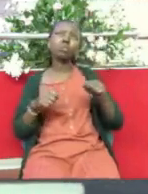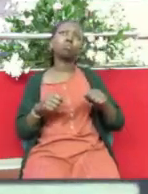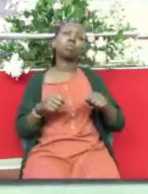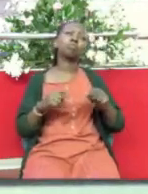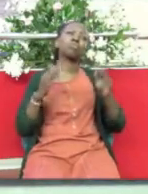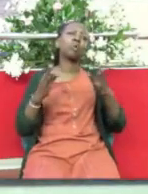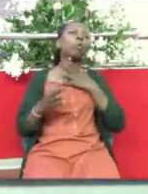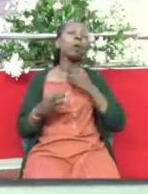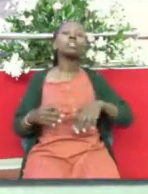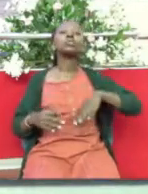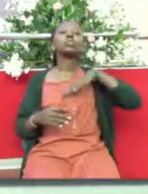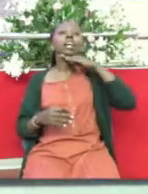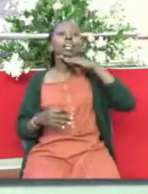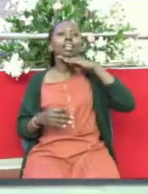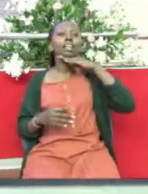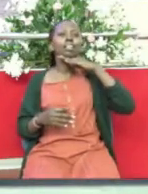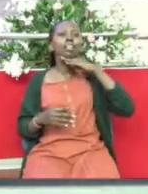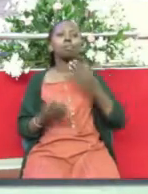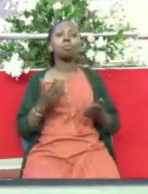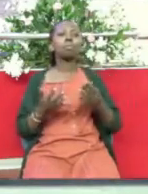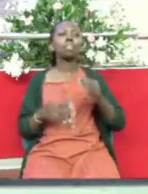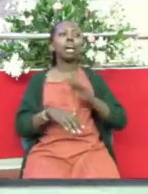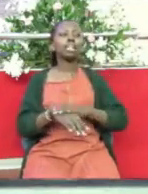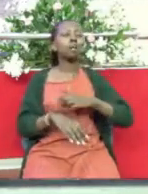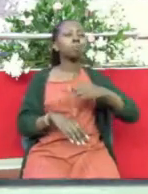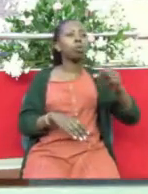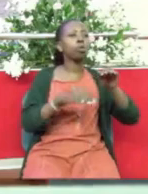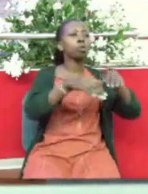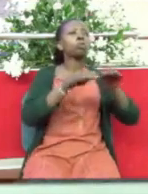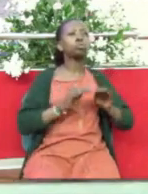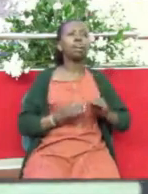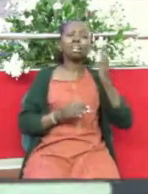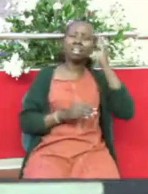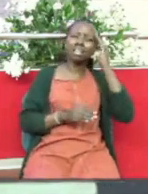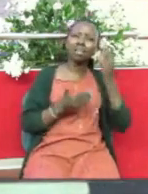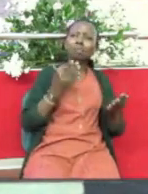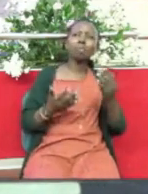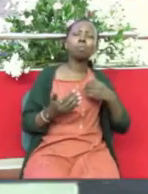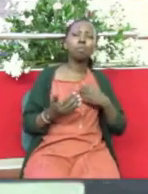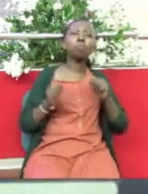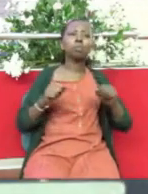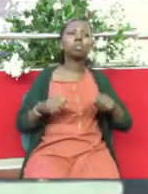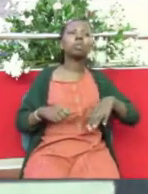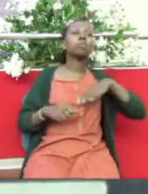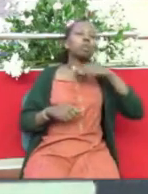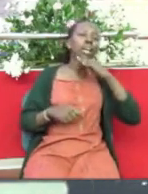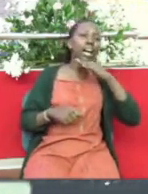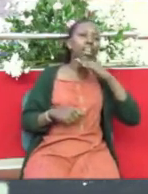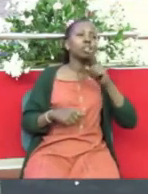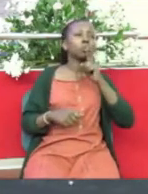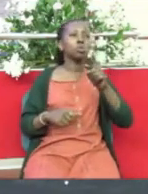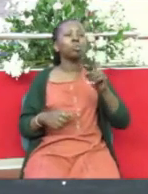you go for burials of old people, you start wondering, why wasn't I the one who died? Baya zaidi ni wakati unafika mahali ambapo